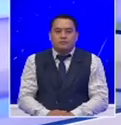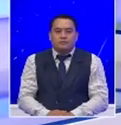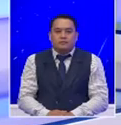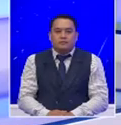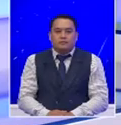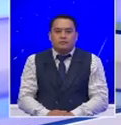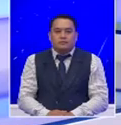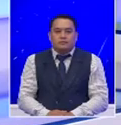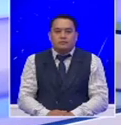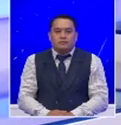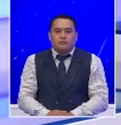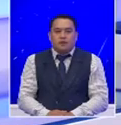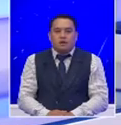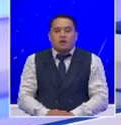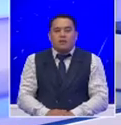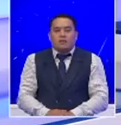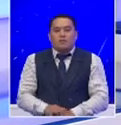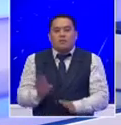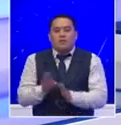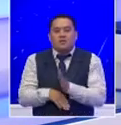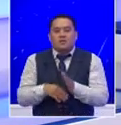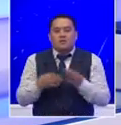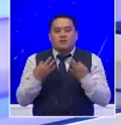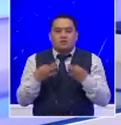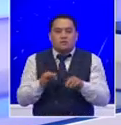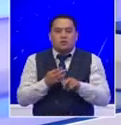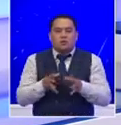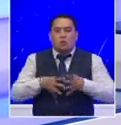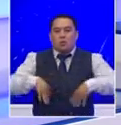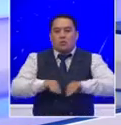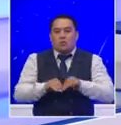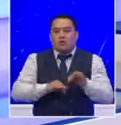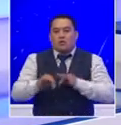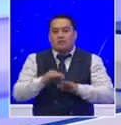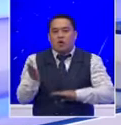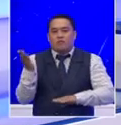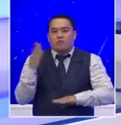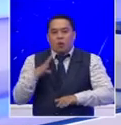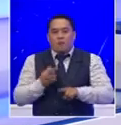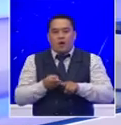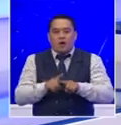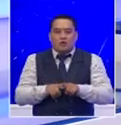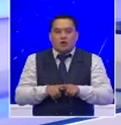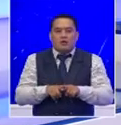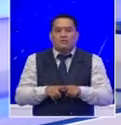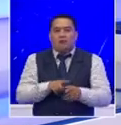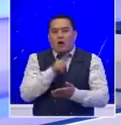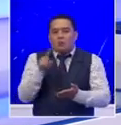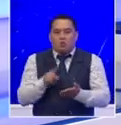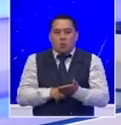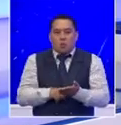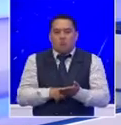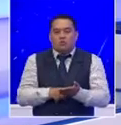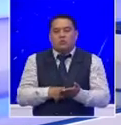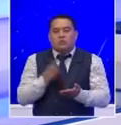Долой преграды. О создании безбарьерной среды для инвалидов в нашем обществе разговор ведется давно. Однако с повестки дня вопрос все еще